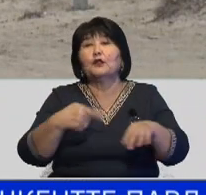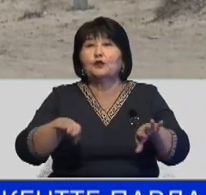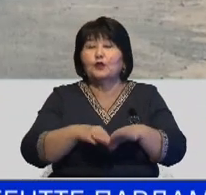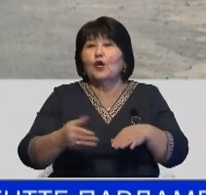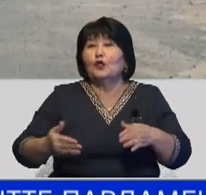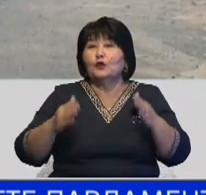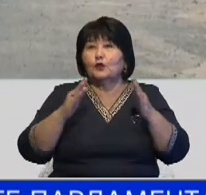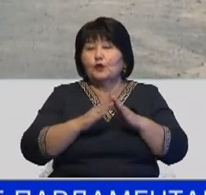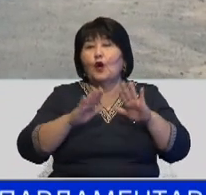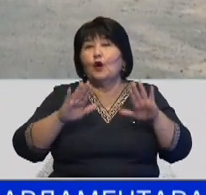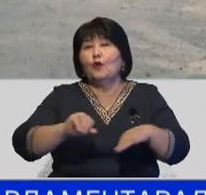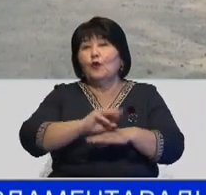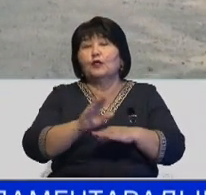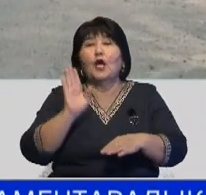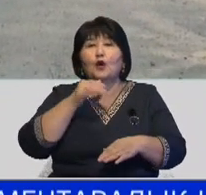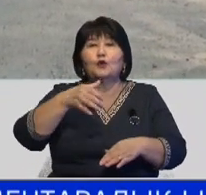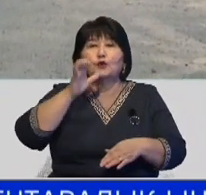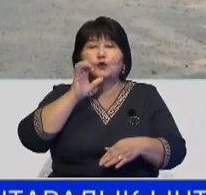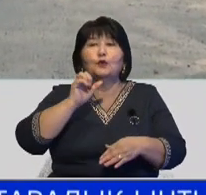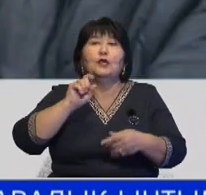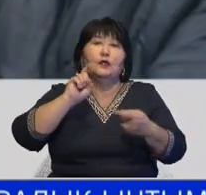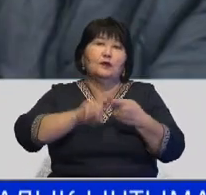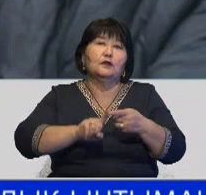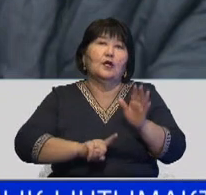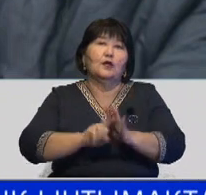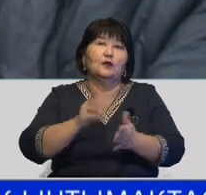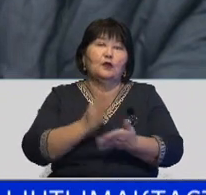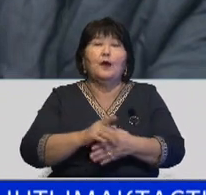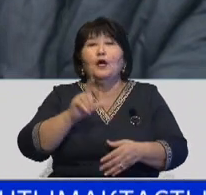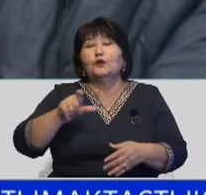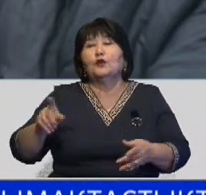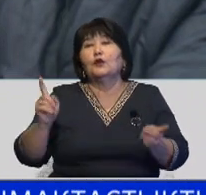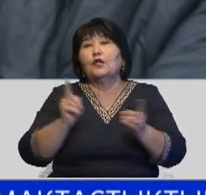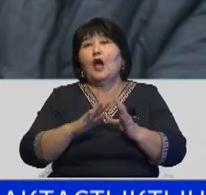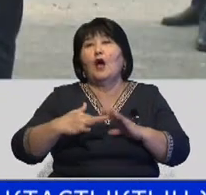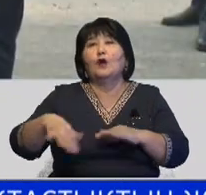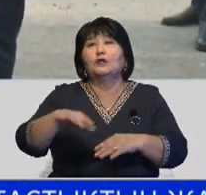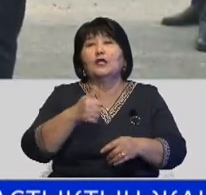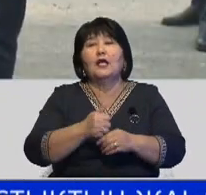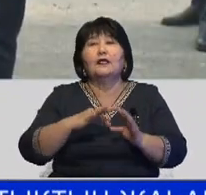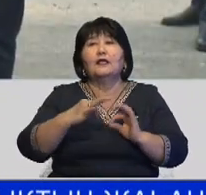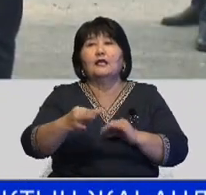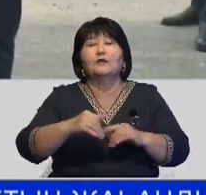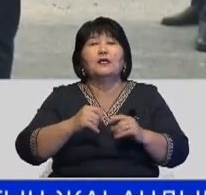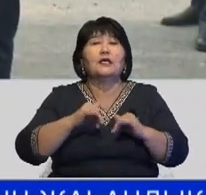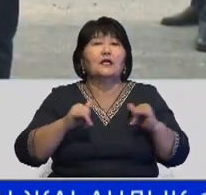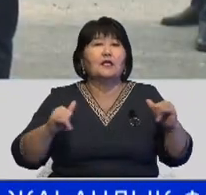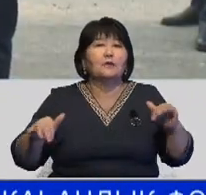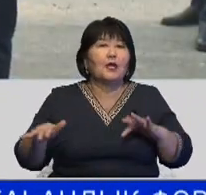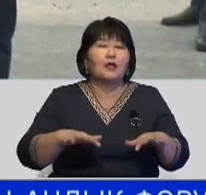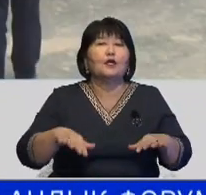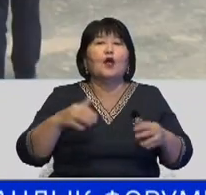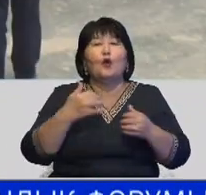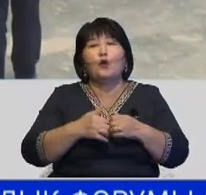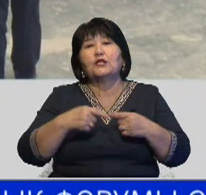Сондай-ақ тұрғын үйлерді орталықтандырылған ауыз су желісіне қосу да жоспарда бар. Тұрғындармен кездескен аудан әкімі елді мекендерді дамыту бағытында атқарып жатқан